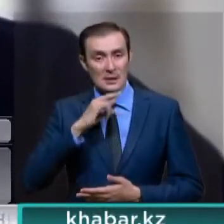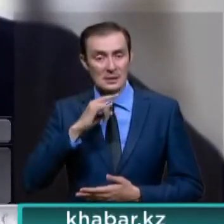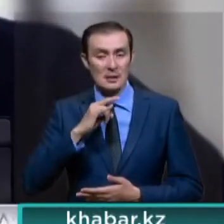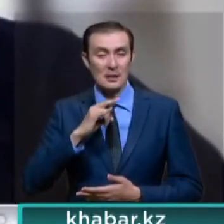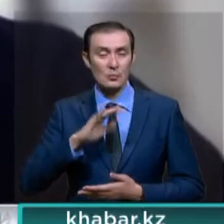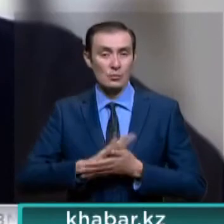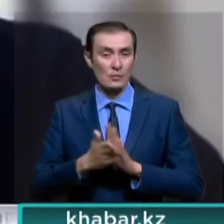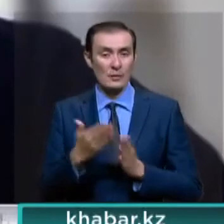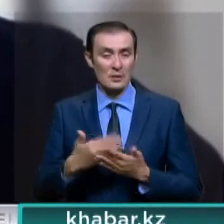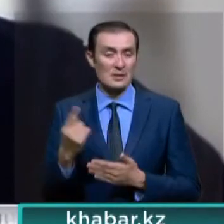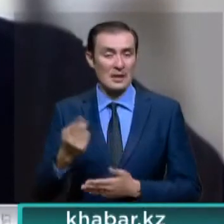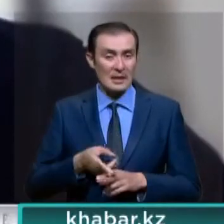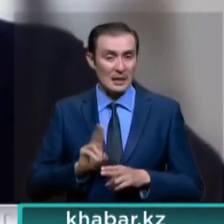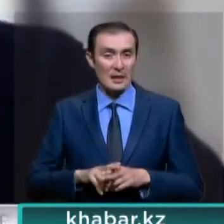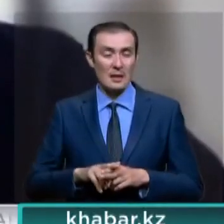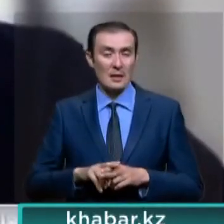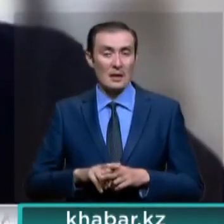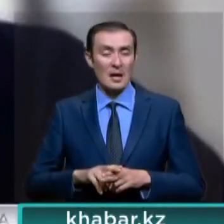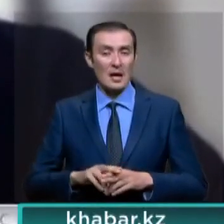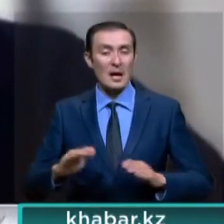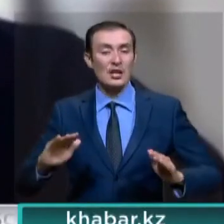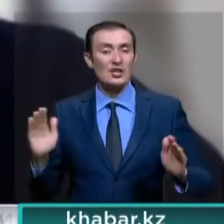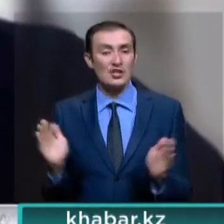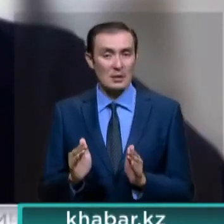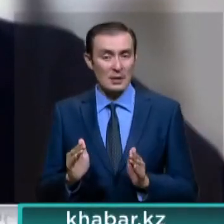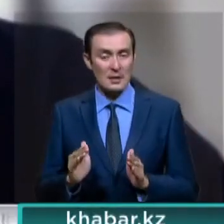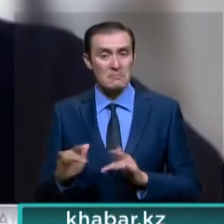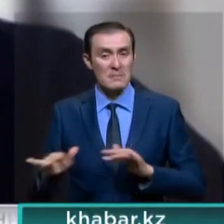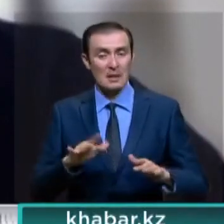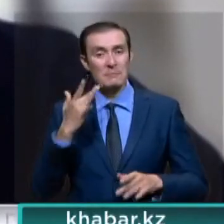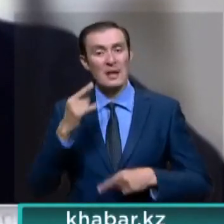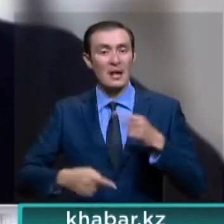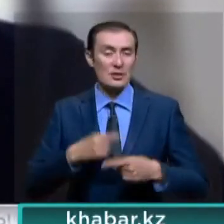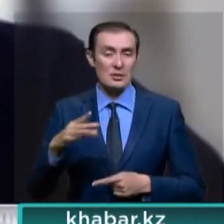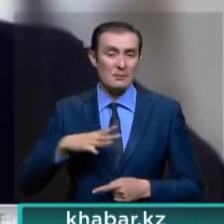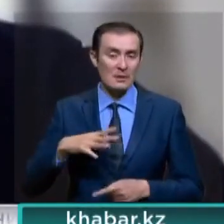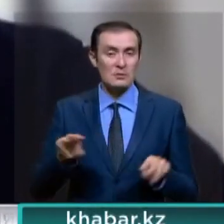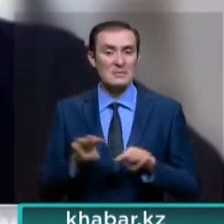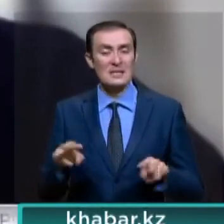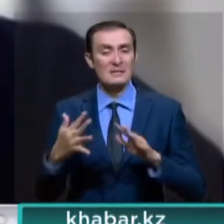про казахстанскую среду, я имею в виду в первую очередь ограничительные меры, которые периодически вводит Министерство сельского хозяйства.